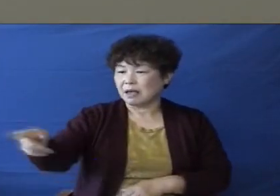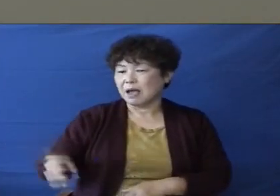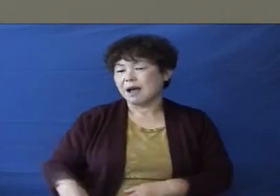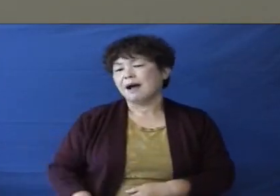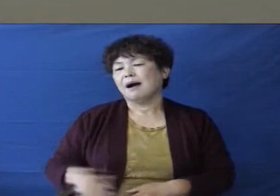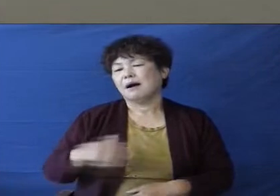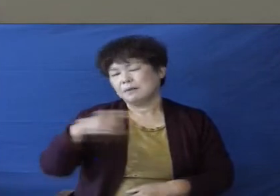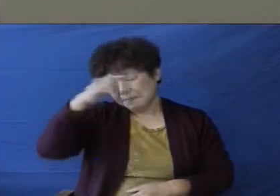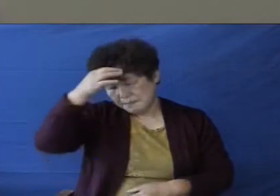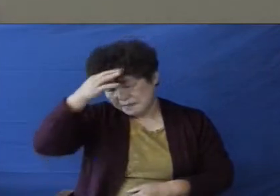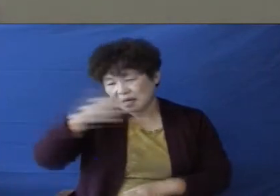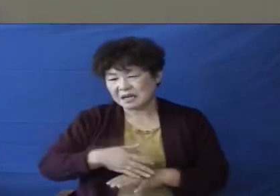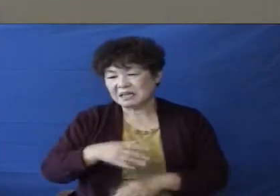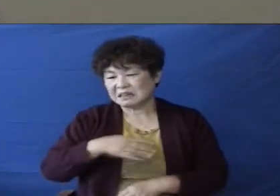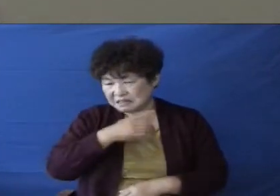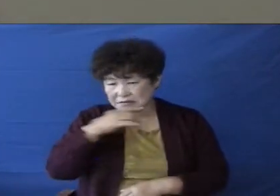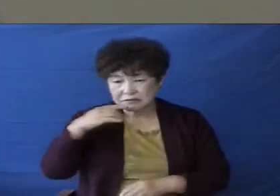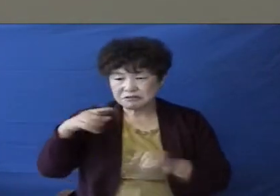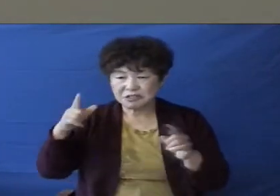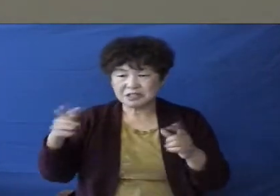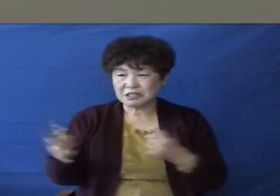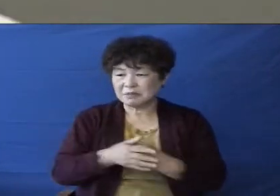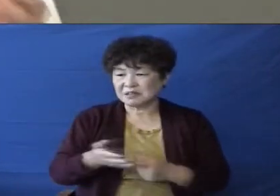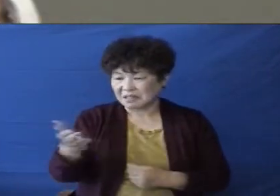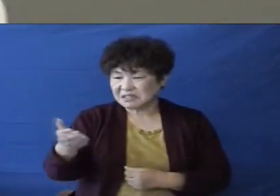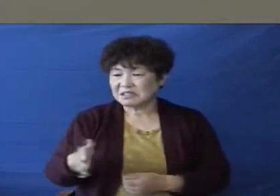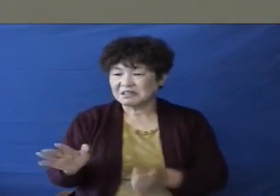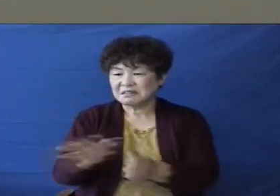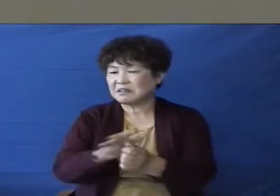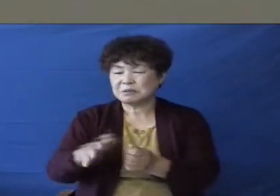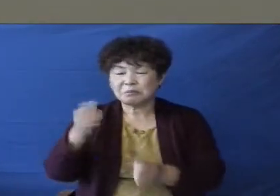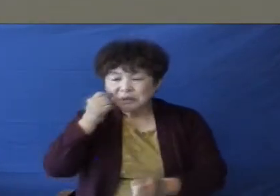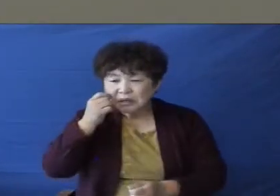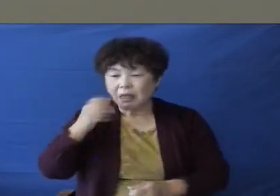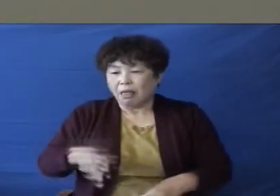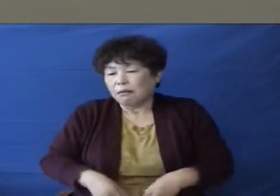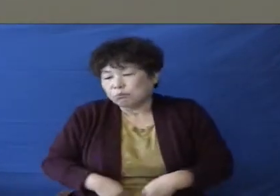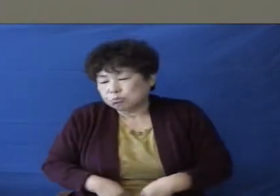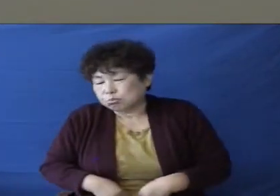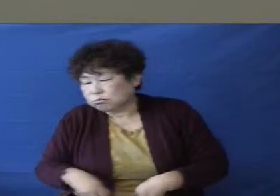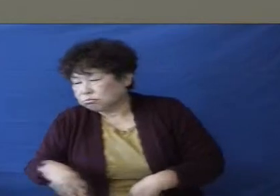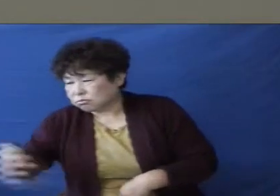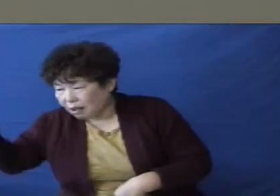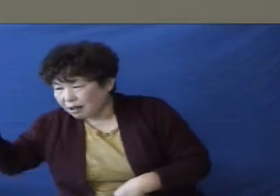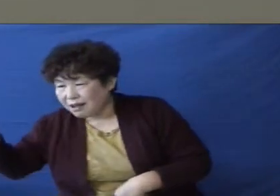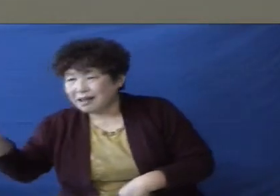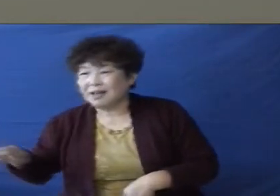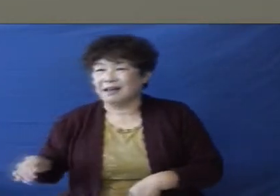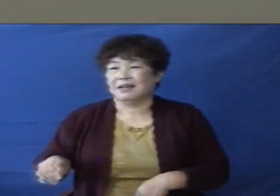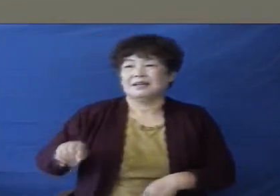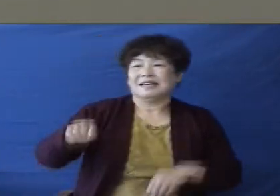9일이 여기는 마음이 없어요 우리가 주님께서 원하는 게 뭐예요 예전에는 정죄하고